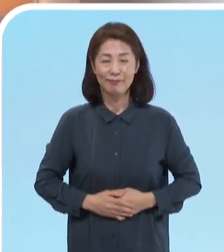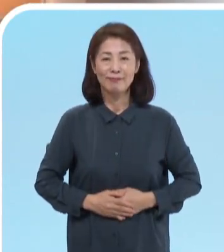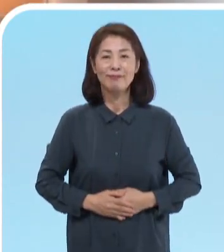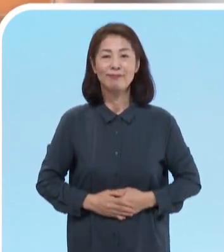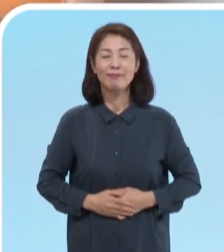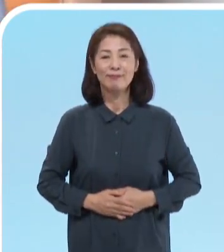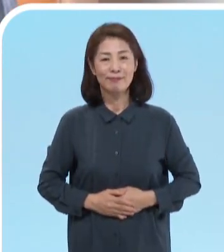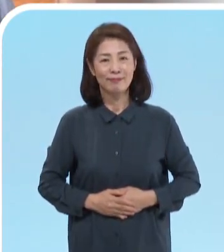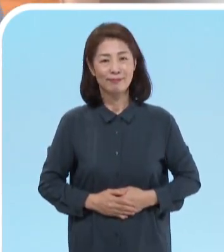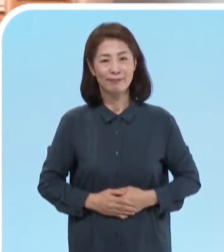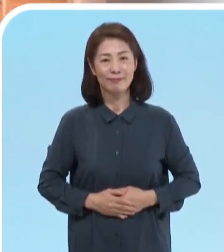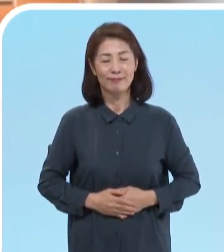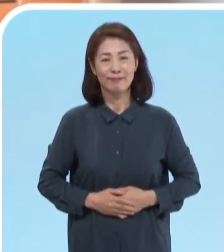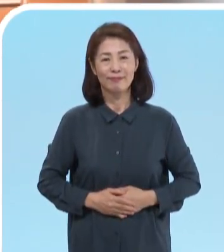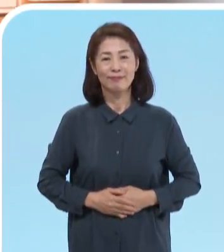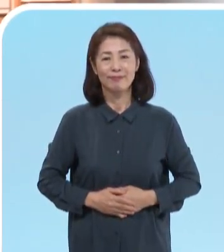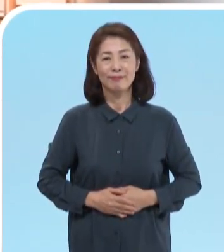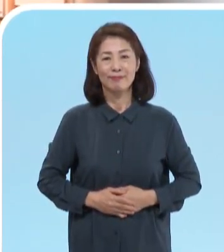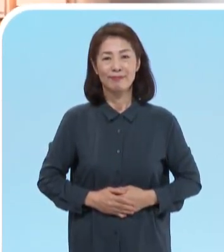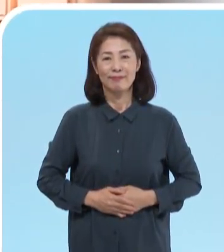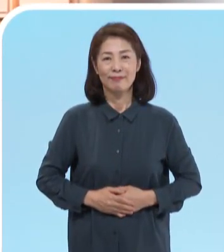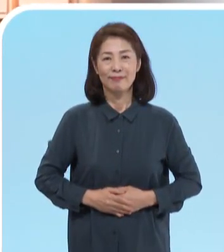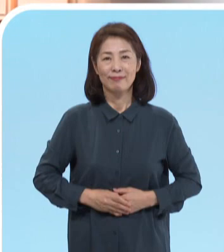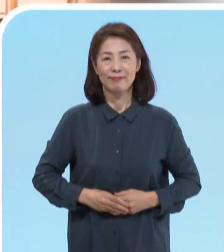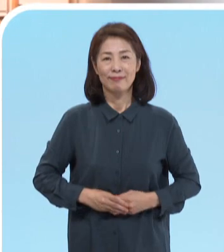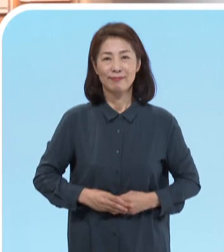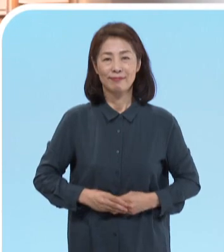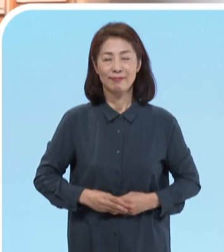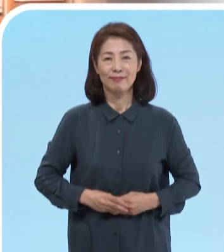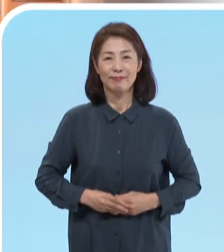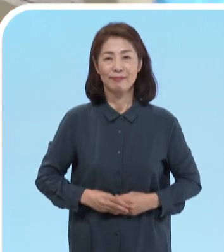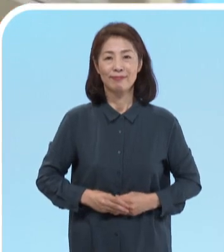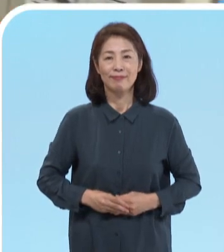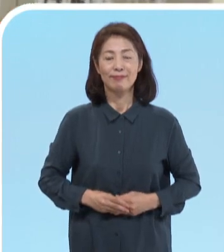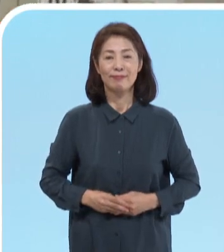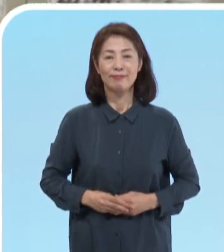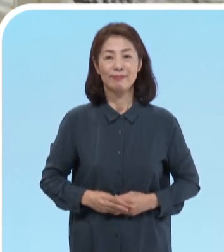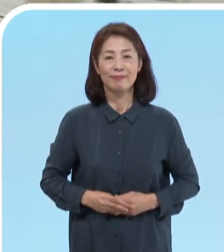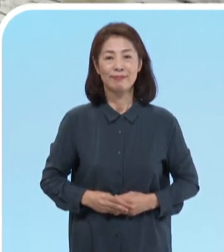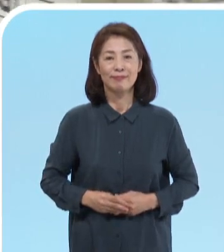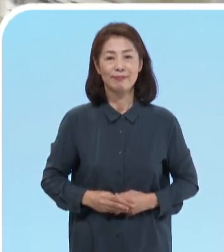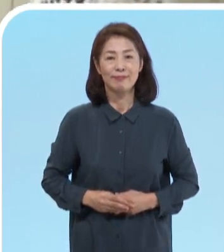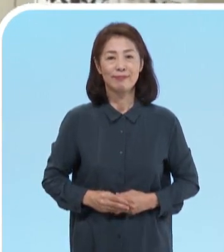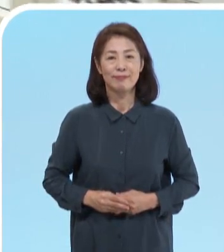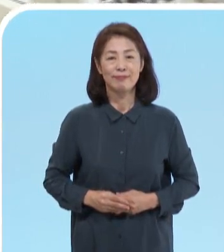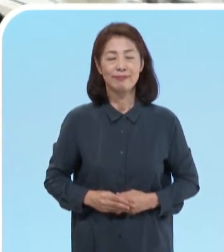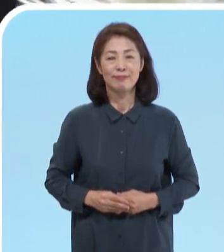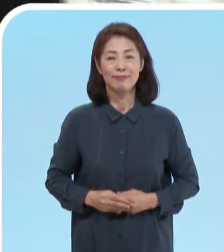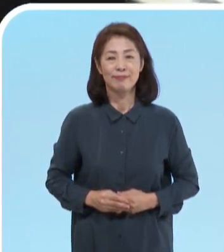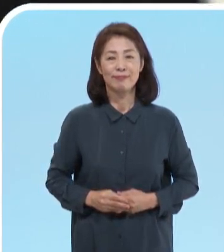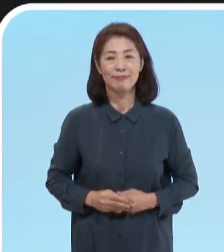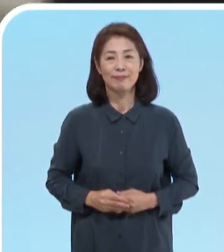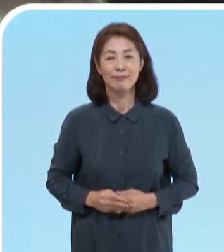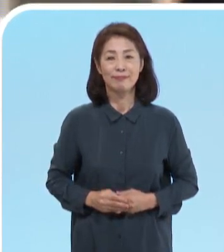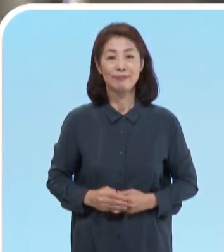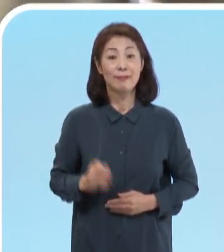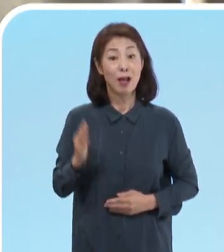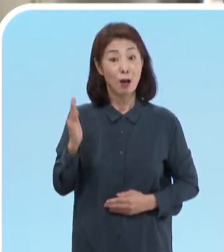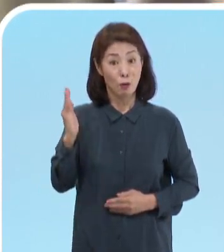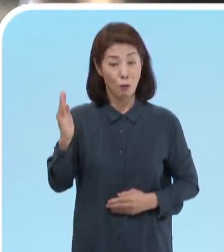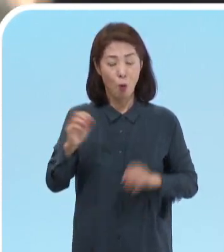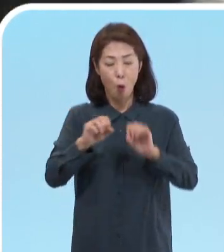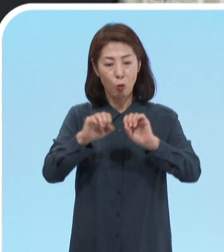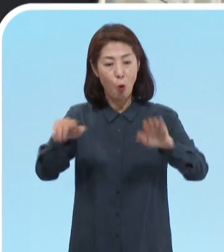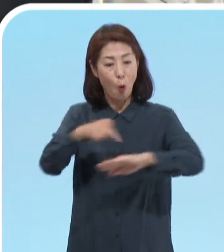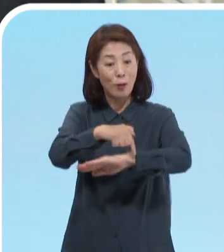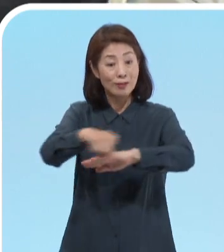うん、さあじゃあ続いてまたご案内しますよ。 はい、お願いします、 はい、ね、ハバタンが見えるかと思うんですけれども、はあ、こちらが